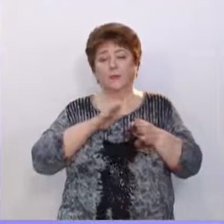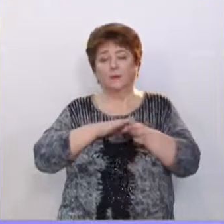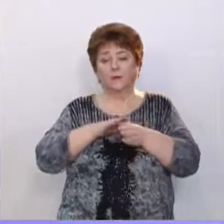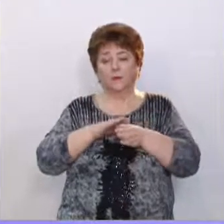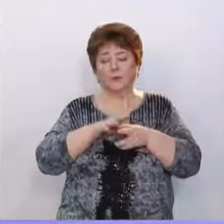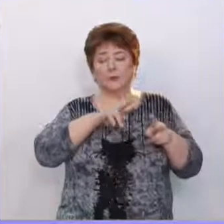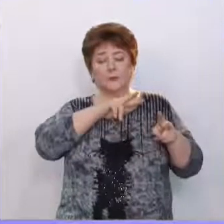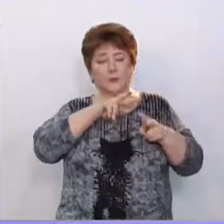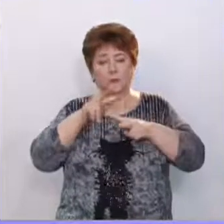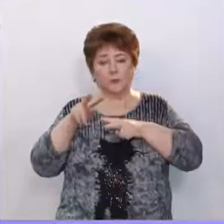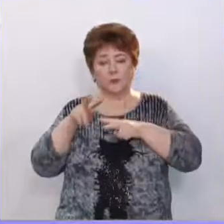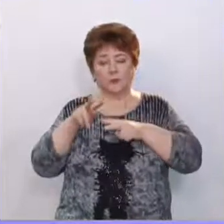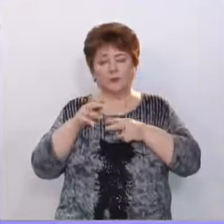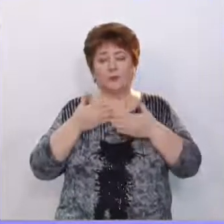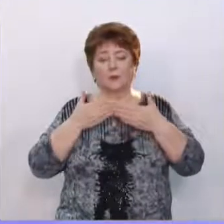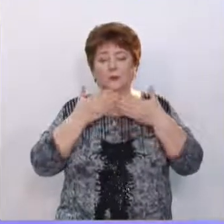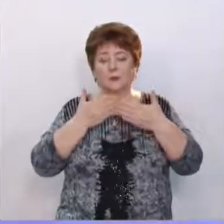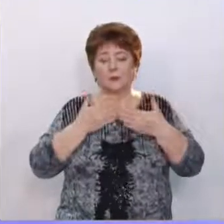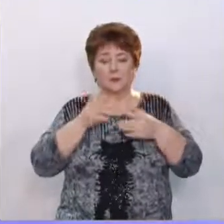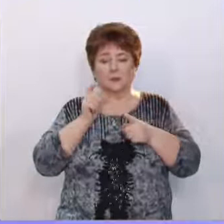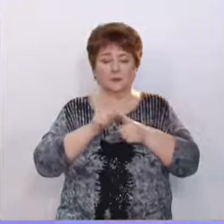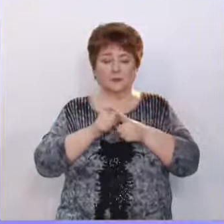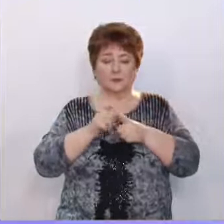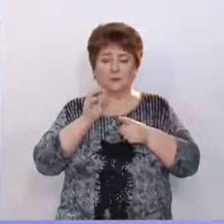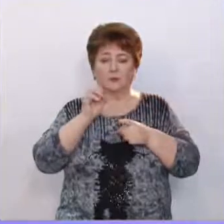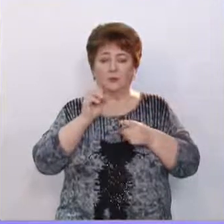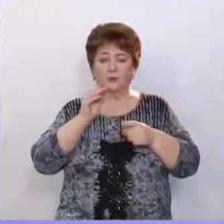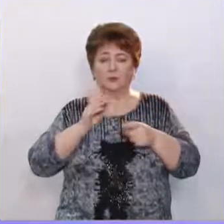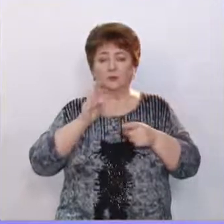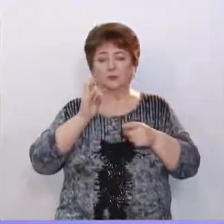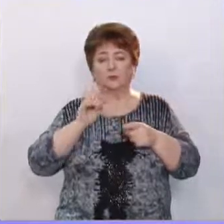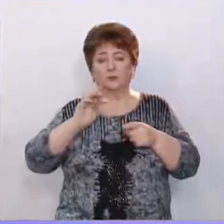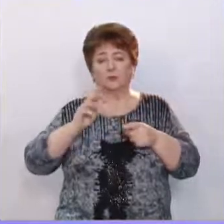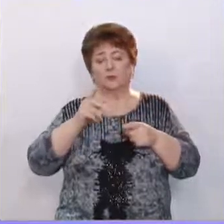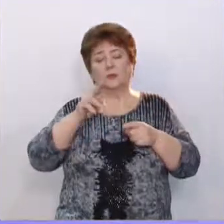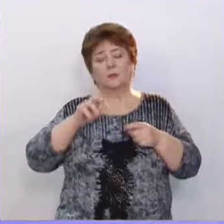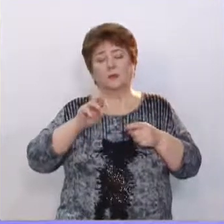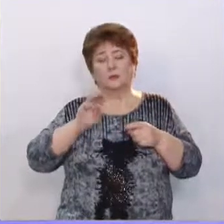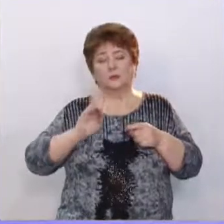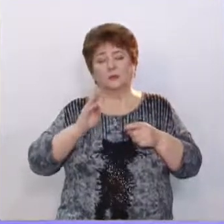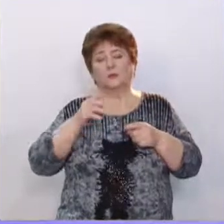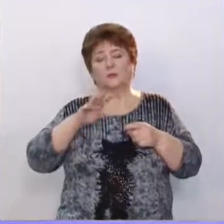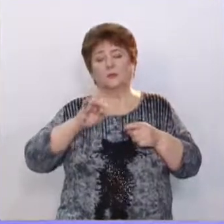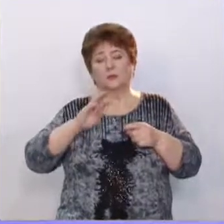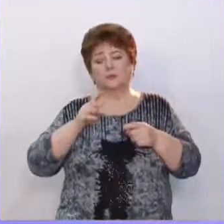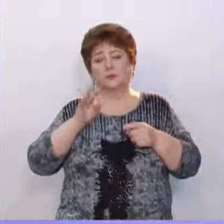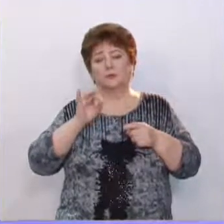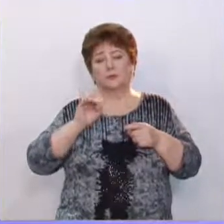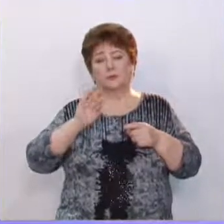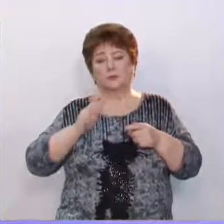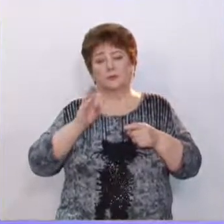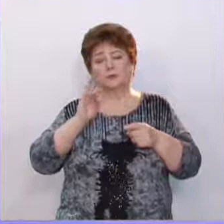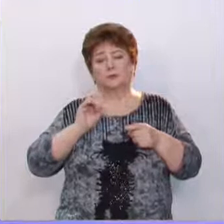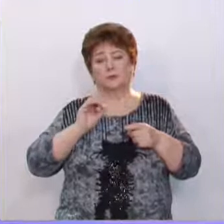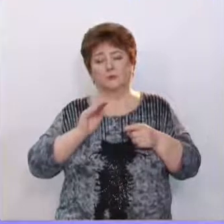Проведем наблюдение. Прочитайте слова «еж», «ночь», «плащ», «мышь», «рожь»,